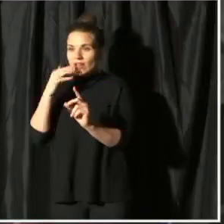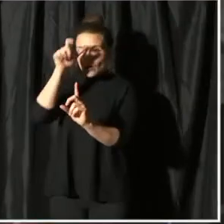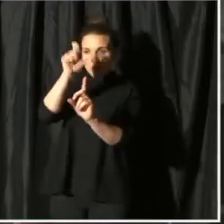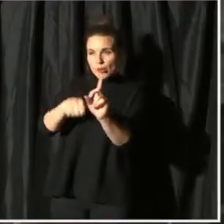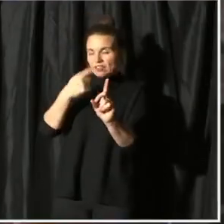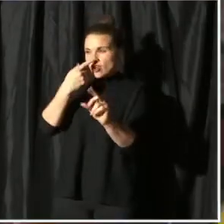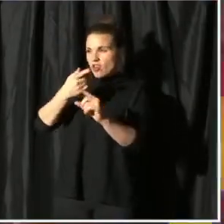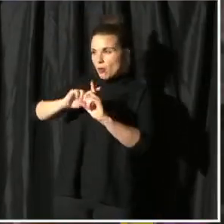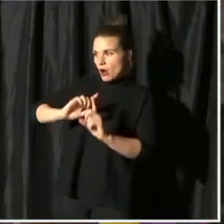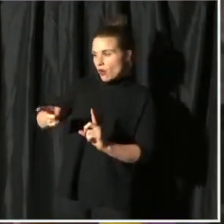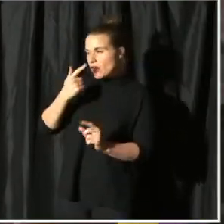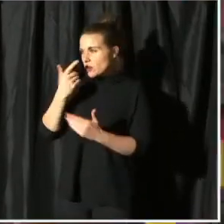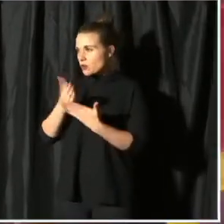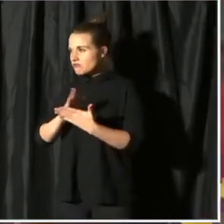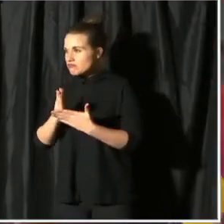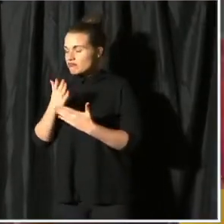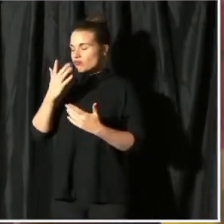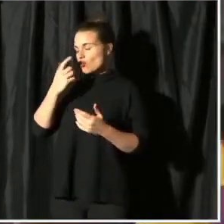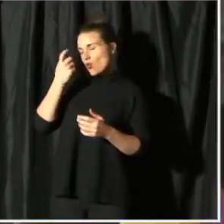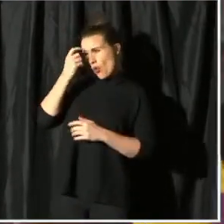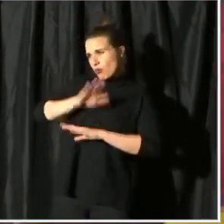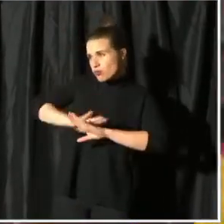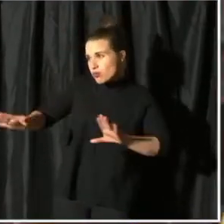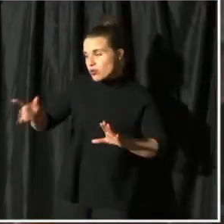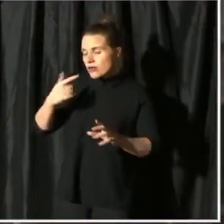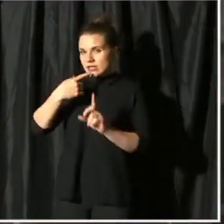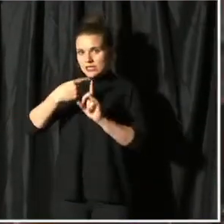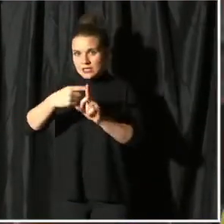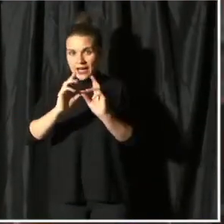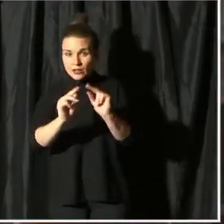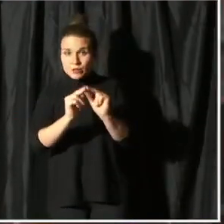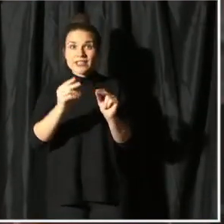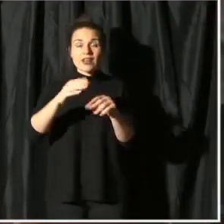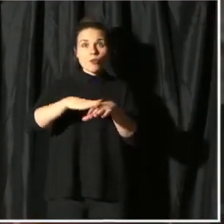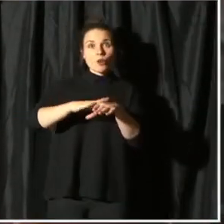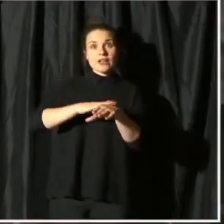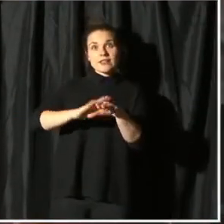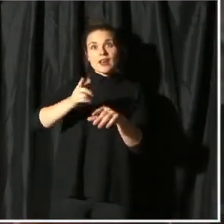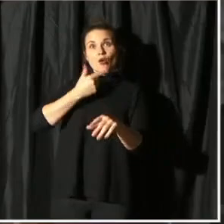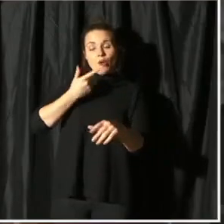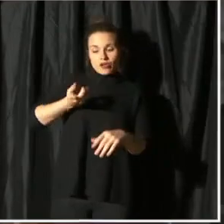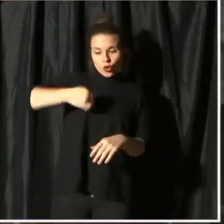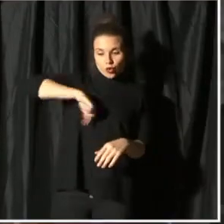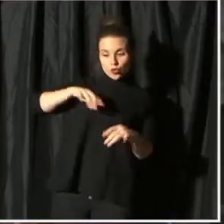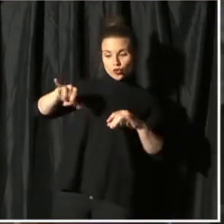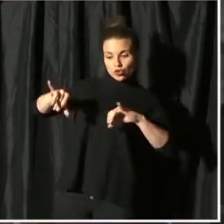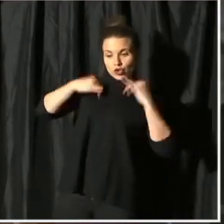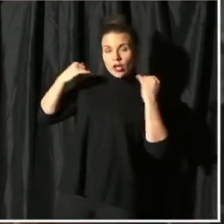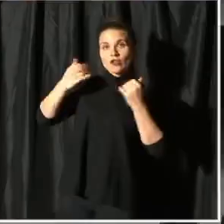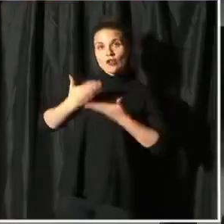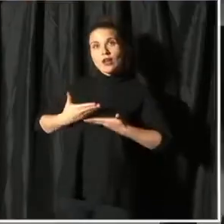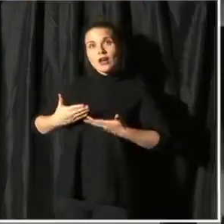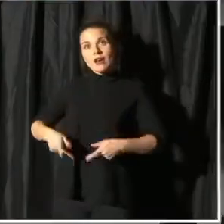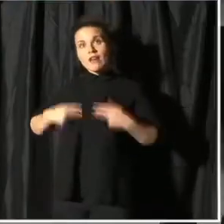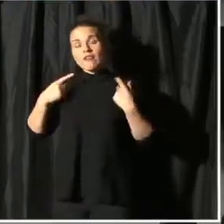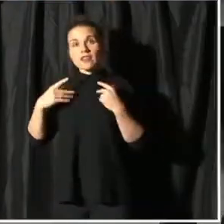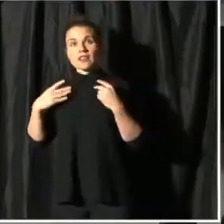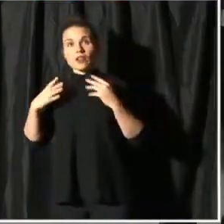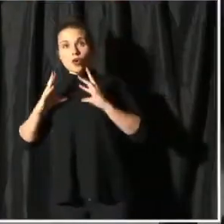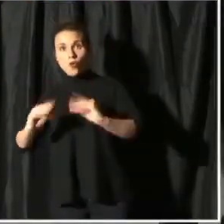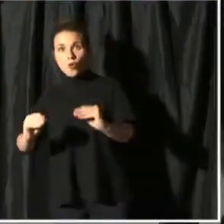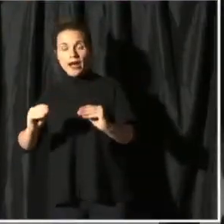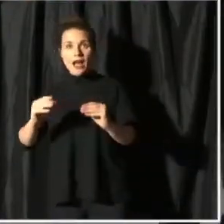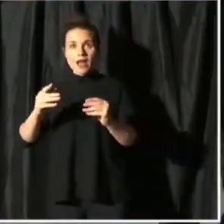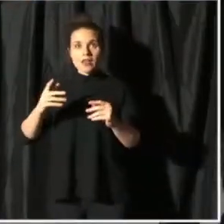qui hésitent montrons leur que la politique peut parler de nous de nos réalités que l'engagement politique peut changer notre